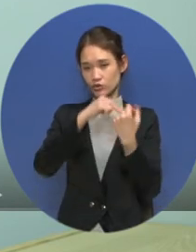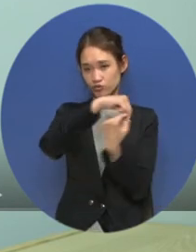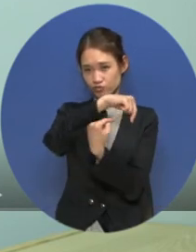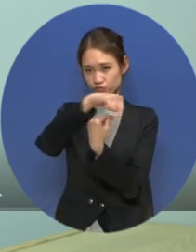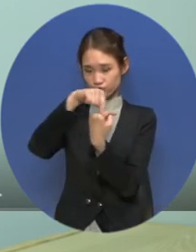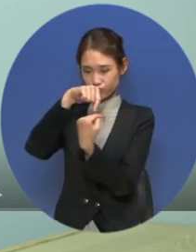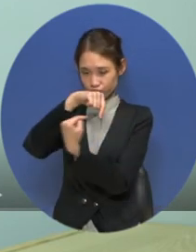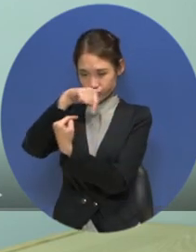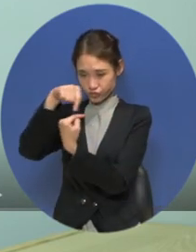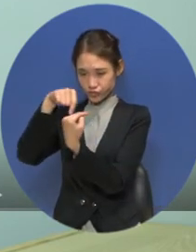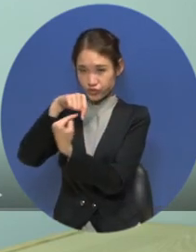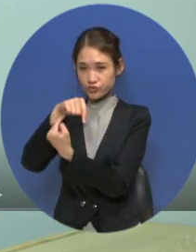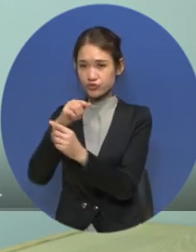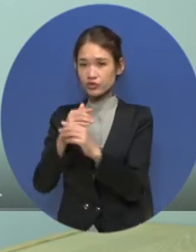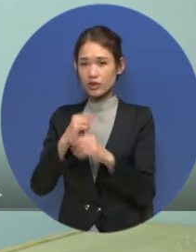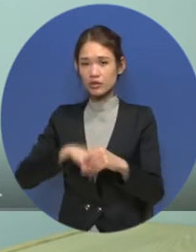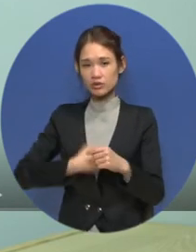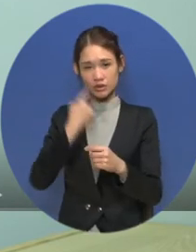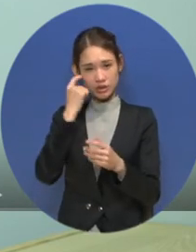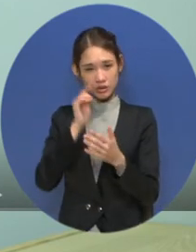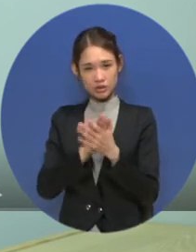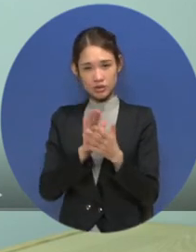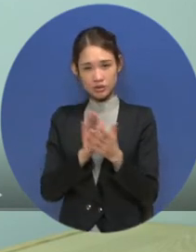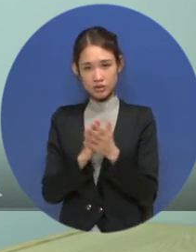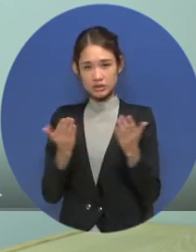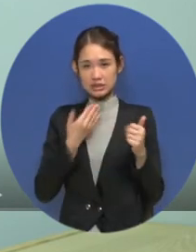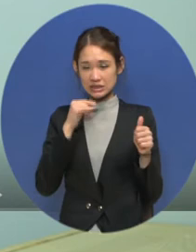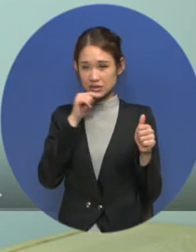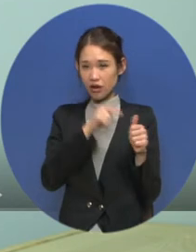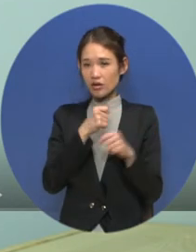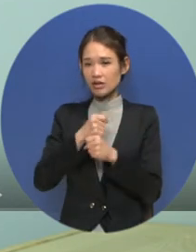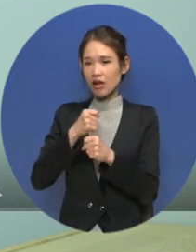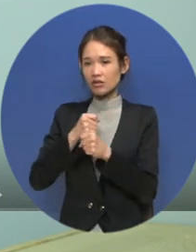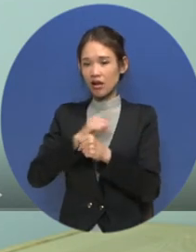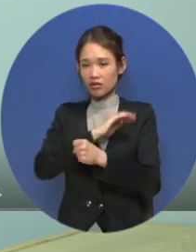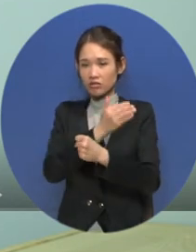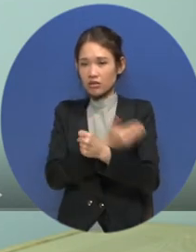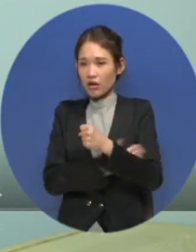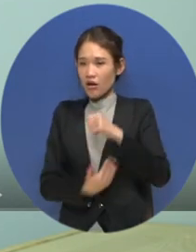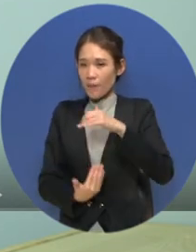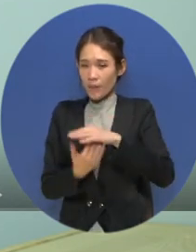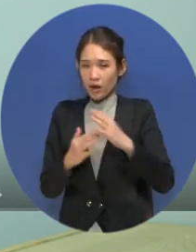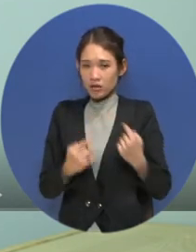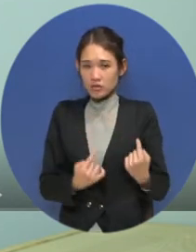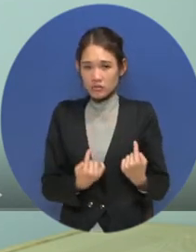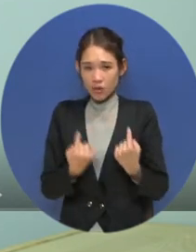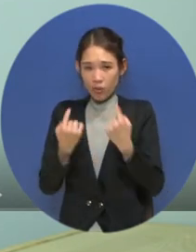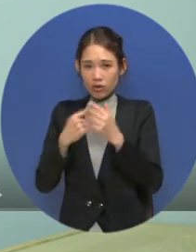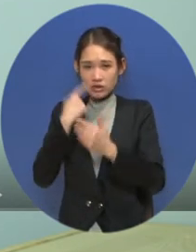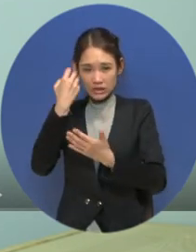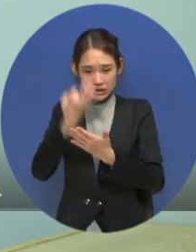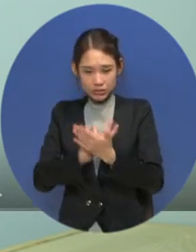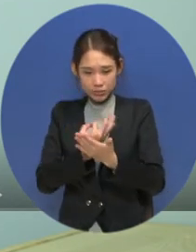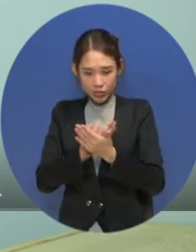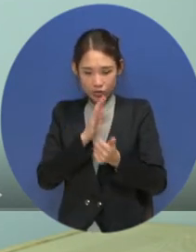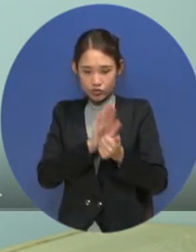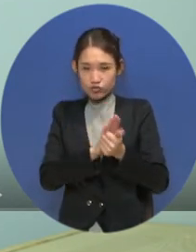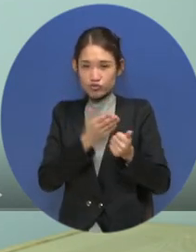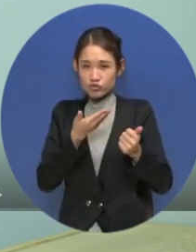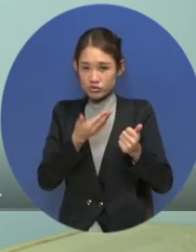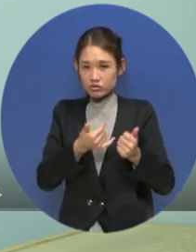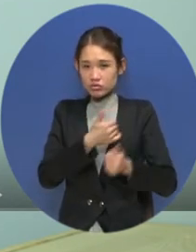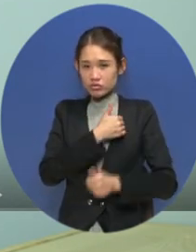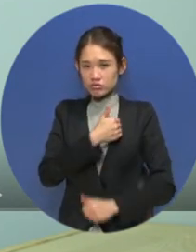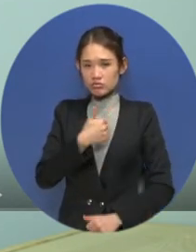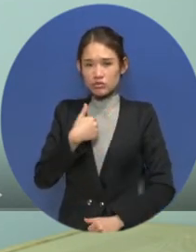저희 스스로 우리 친구들 일을 시켜서 생산성을 올리고 급여를 준다는 것 자체가 그렇게